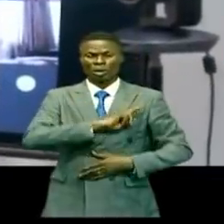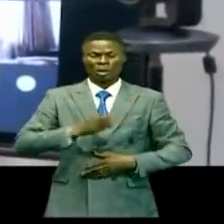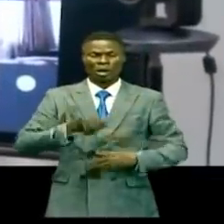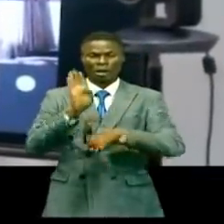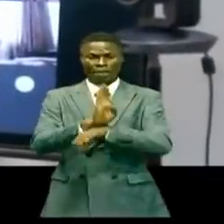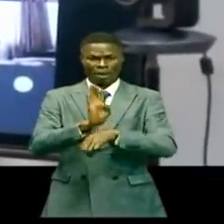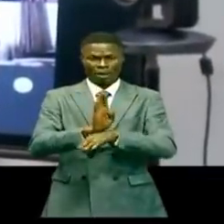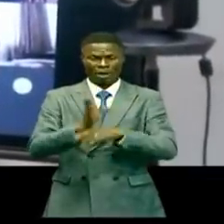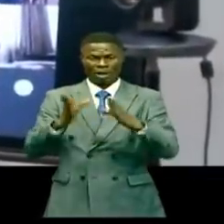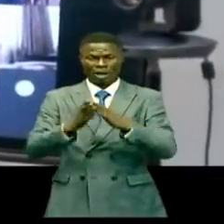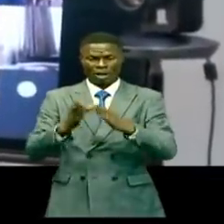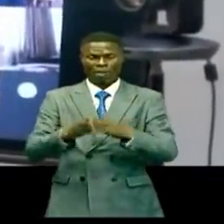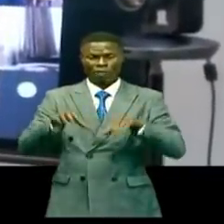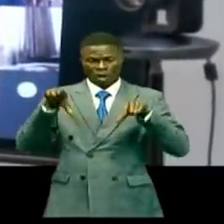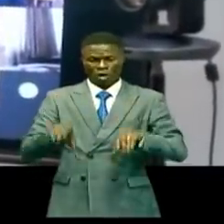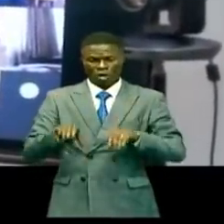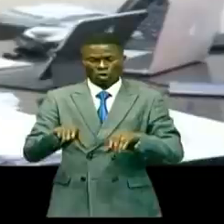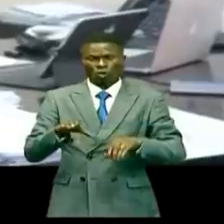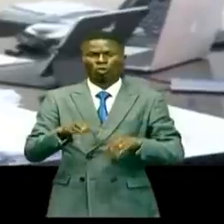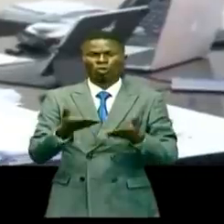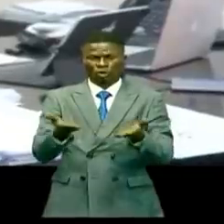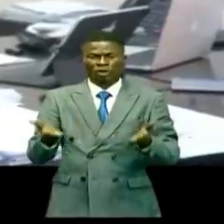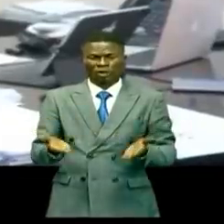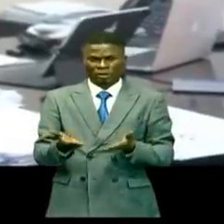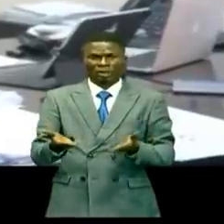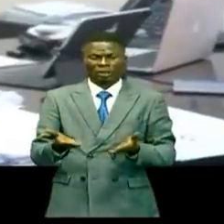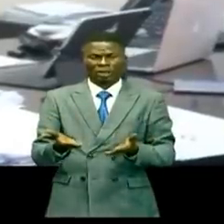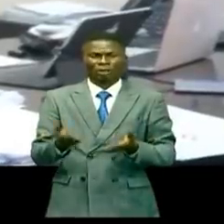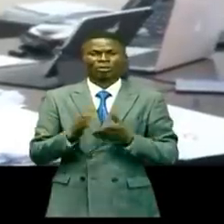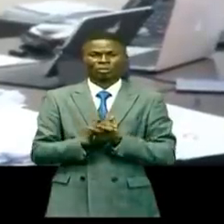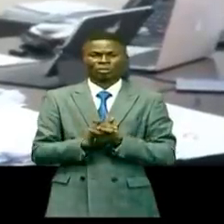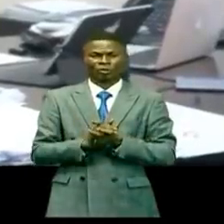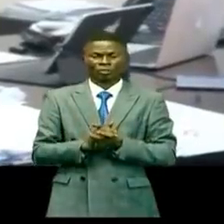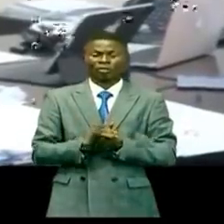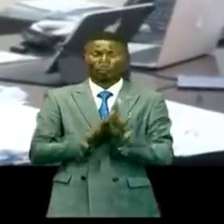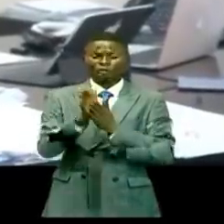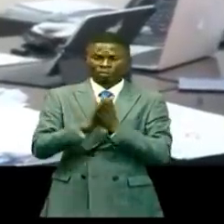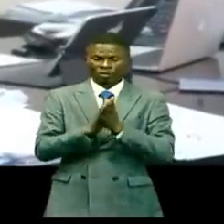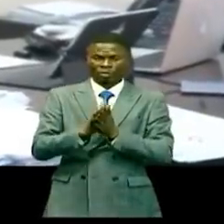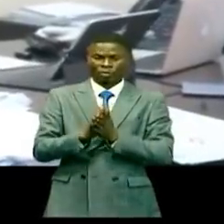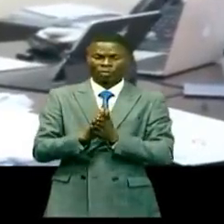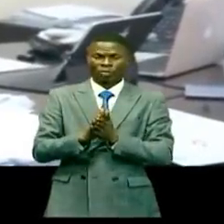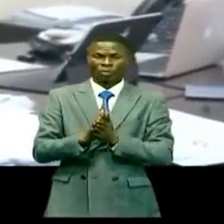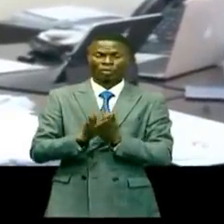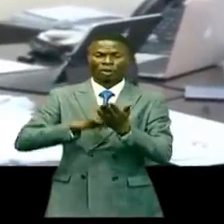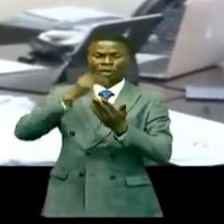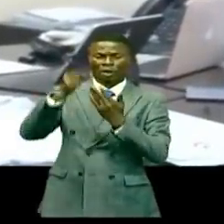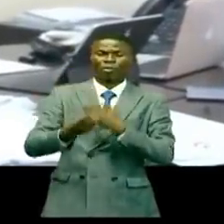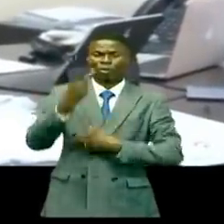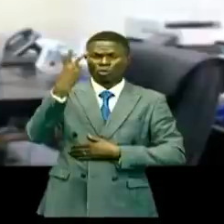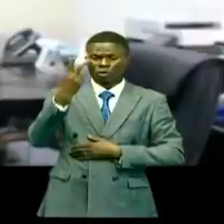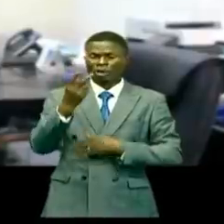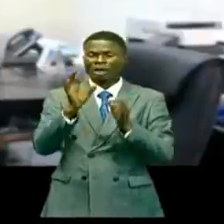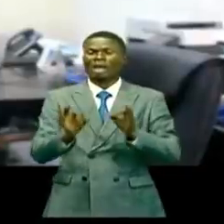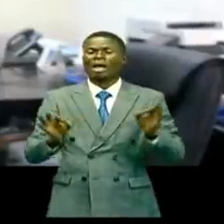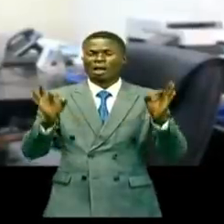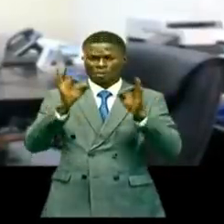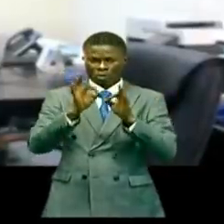Congo et la République démocratique du Congo. Il concerne deux principaux projets, à